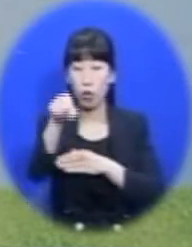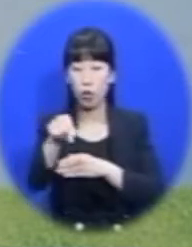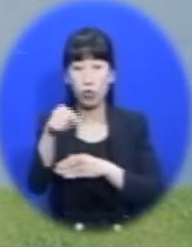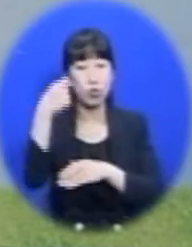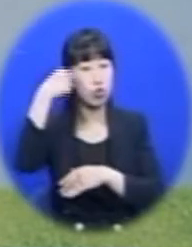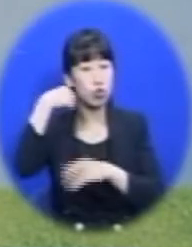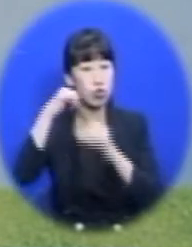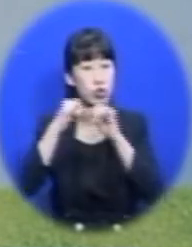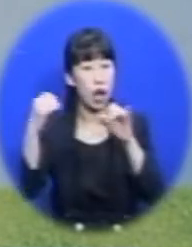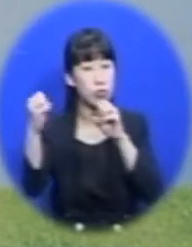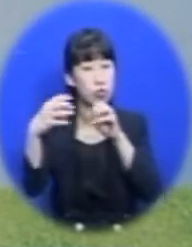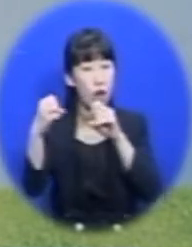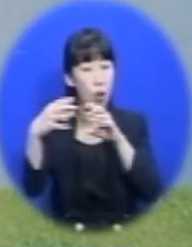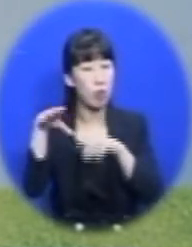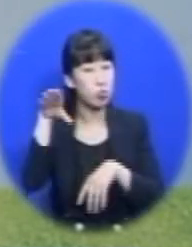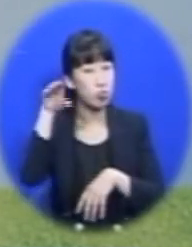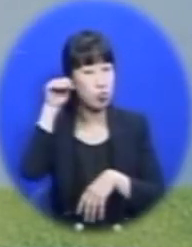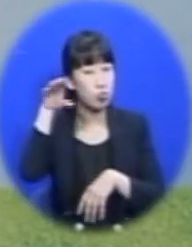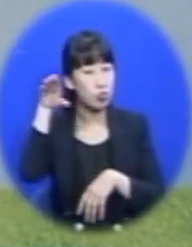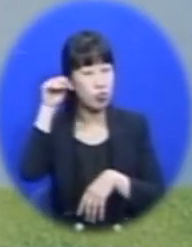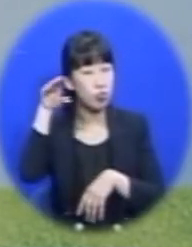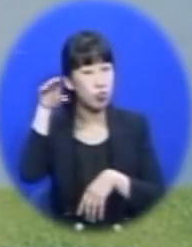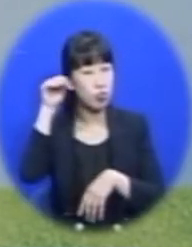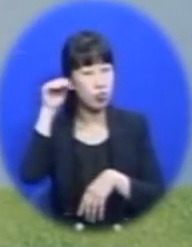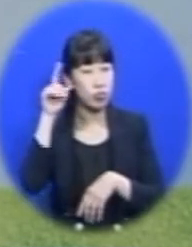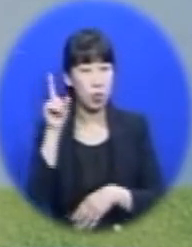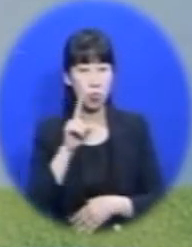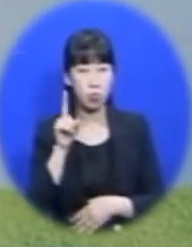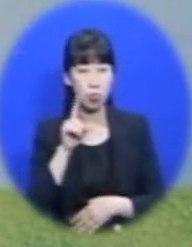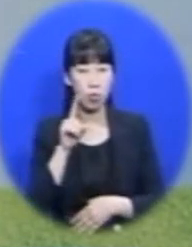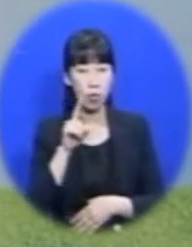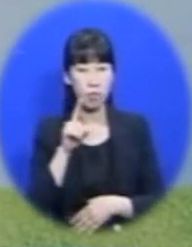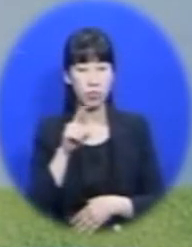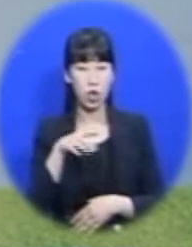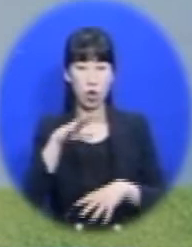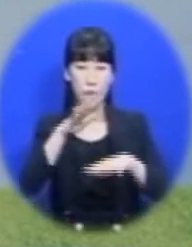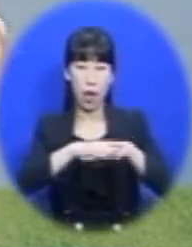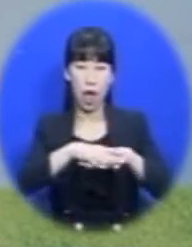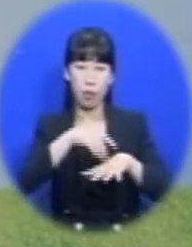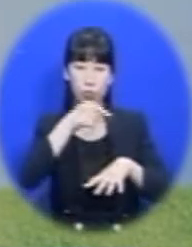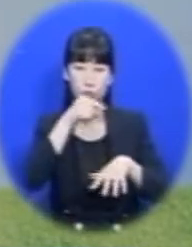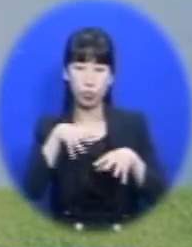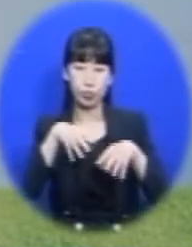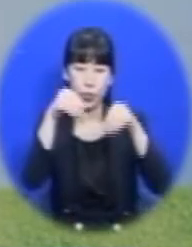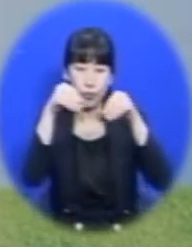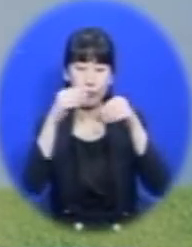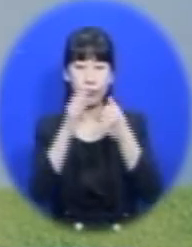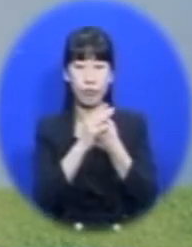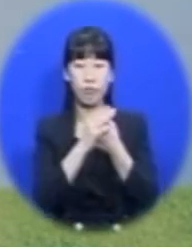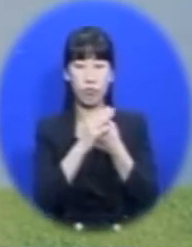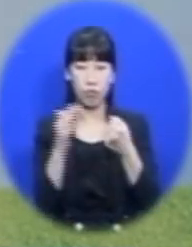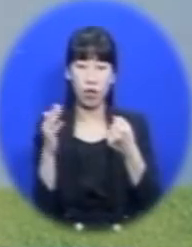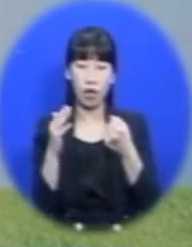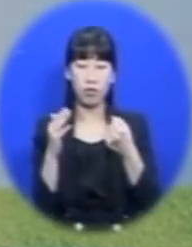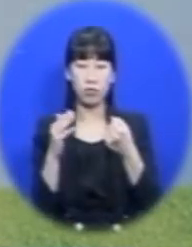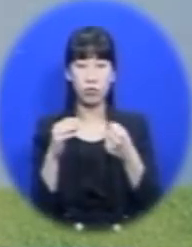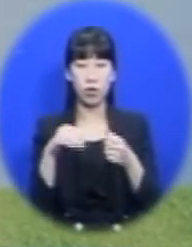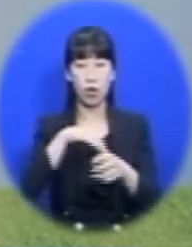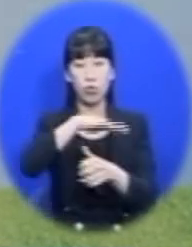말하는 소리가 들리는데 심각한 이야기를 해요. 큰 가뭄이 들어서 지금 온 주변이 아주